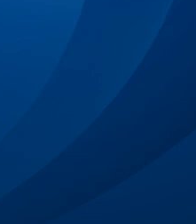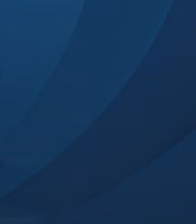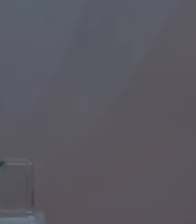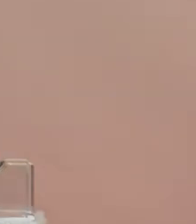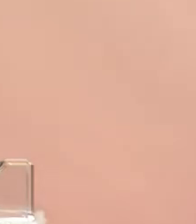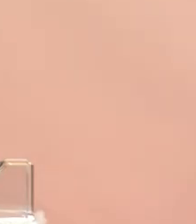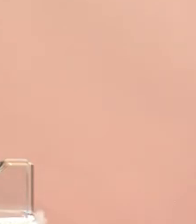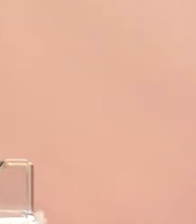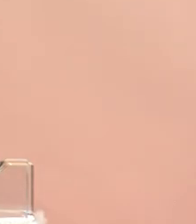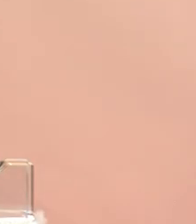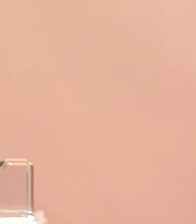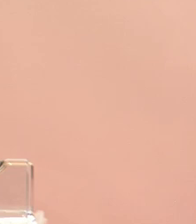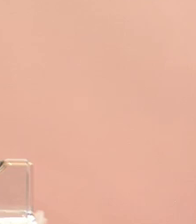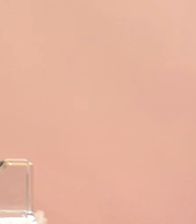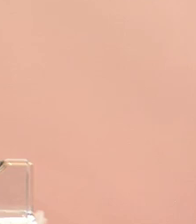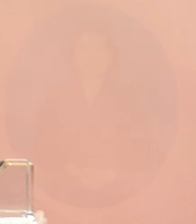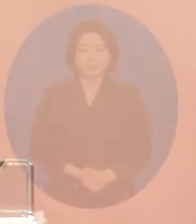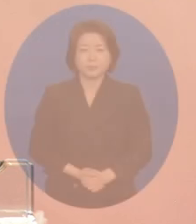아멘.